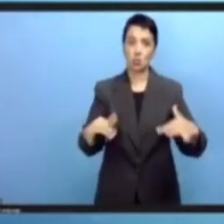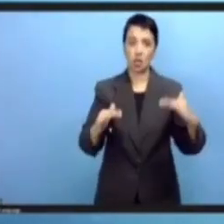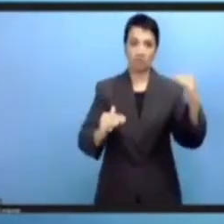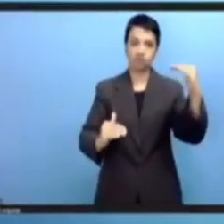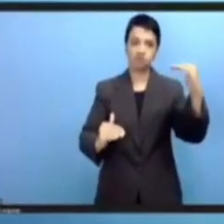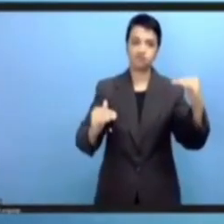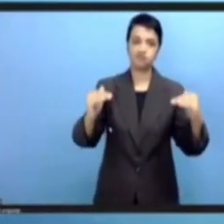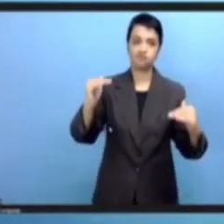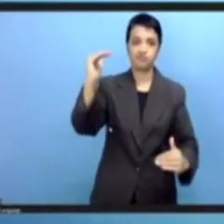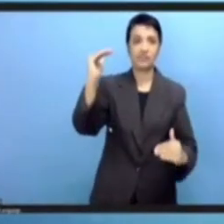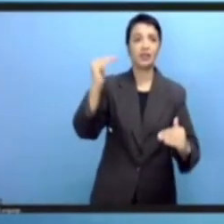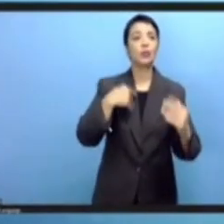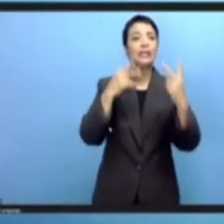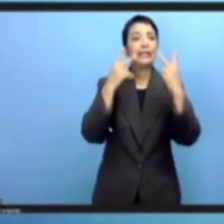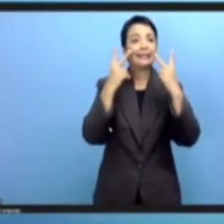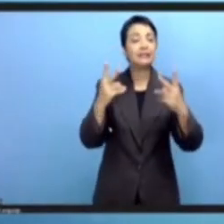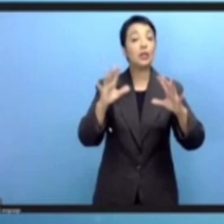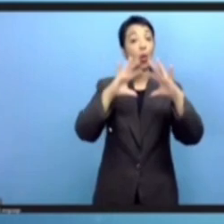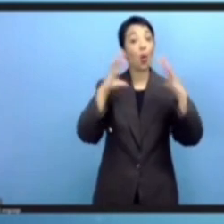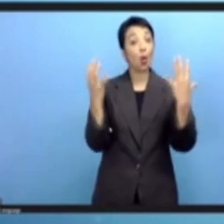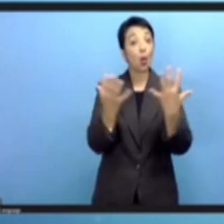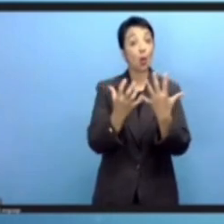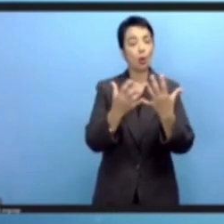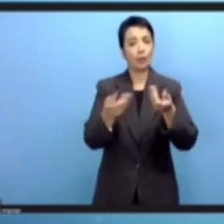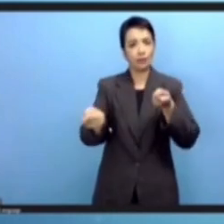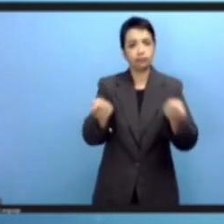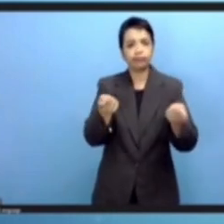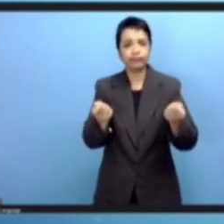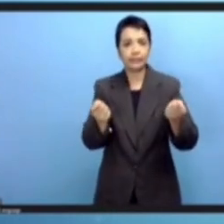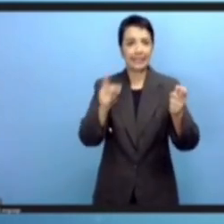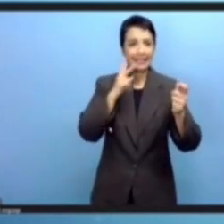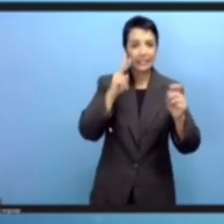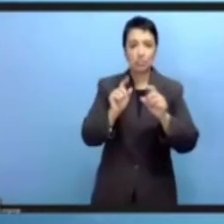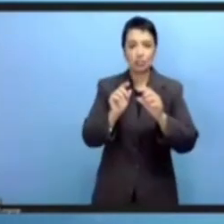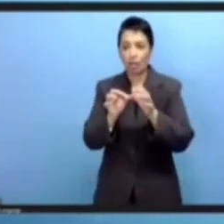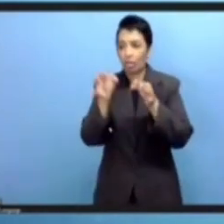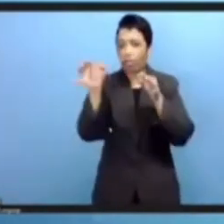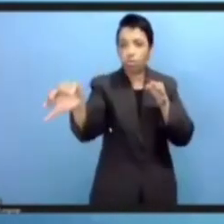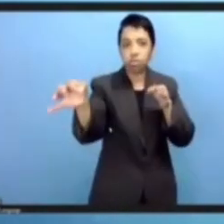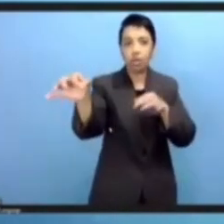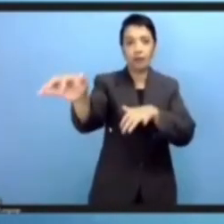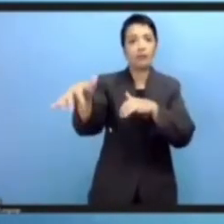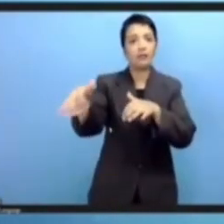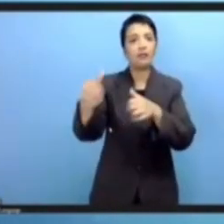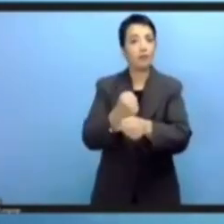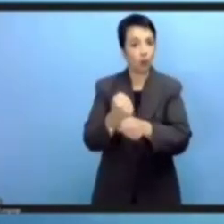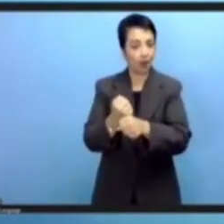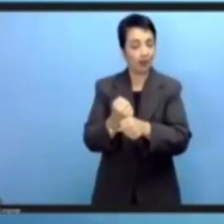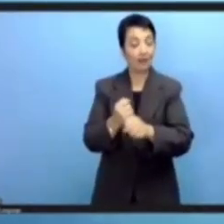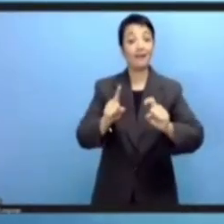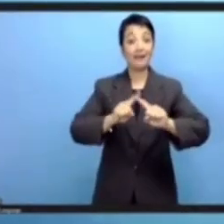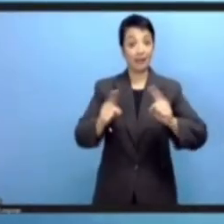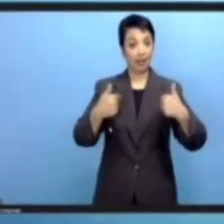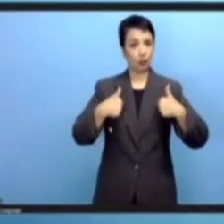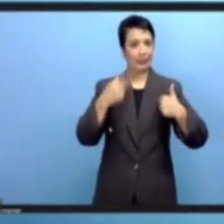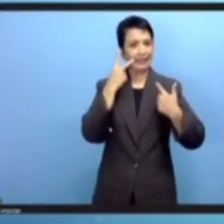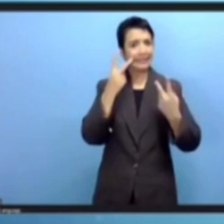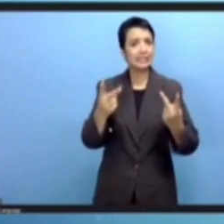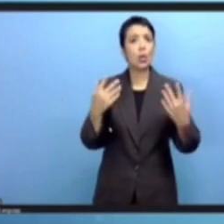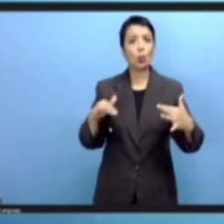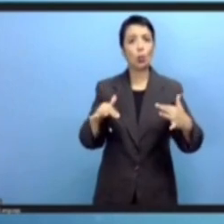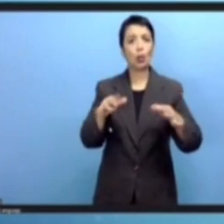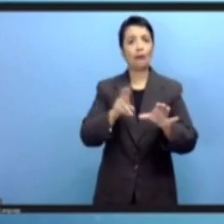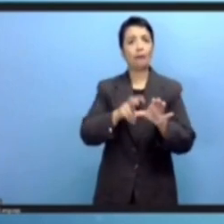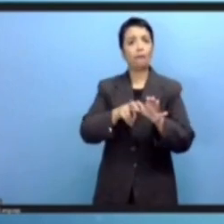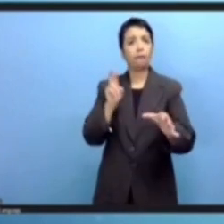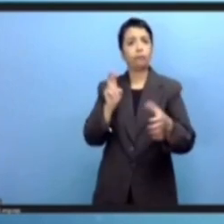de la pandémie COVID-19. Une petite partie de la population mondiale a pu se retrouver dans le